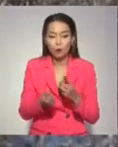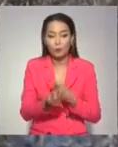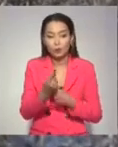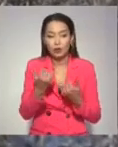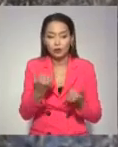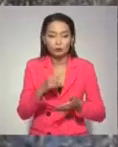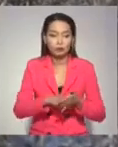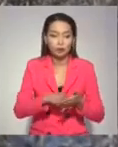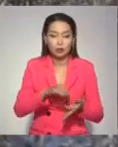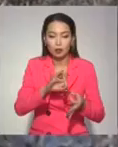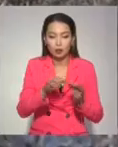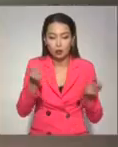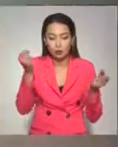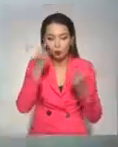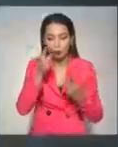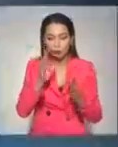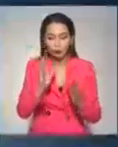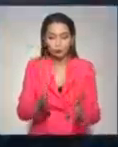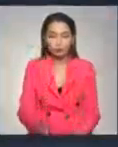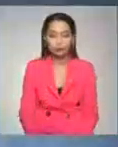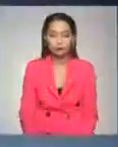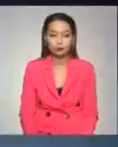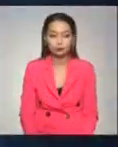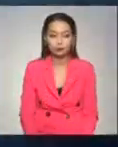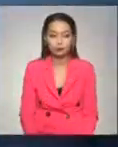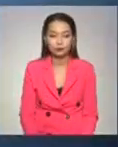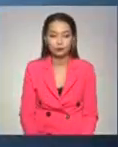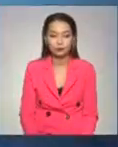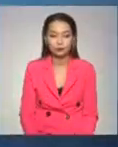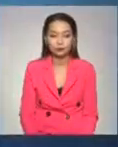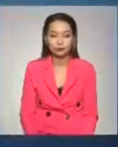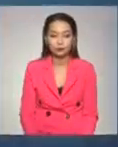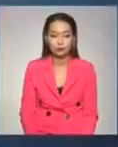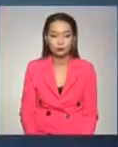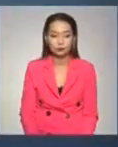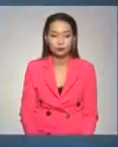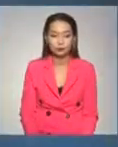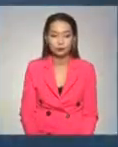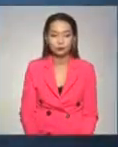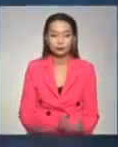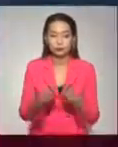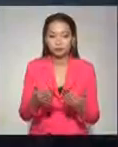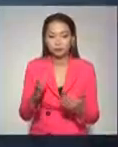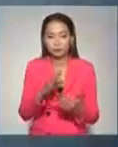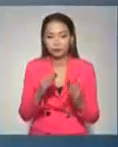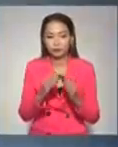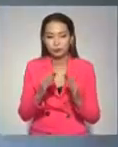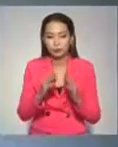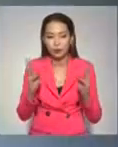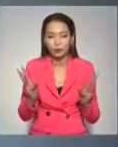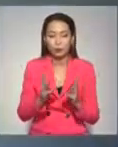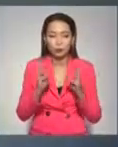мен салдары анықталып жатыр. Мынау біздің мына Саркөлдегі үйіміз өртеніп